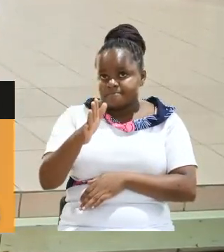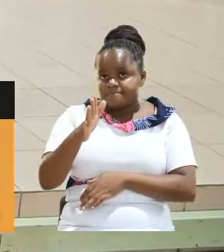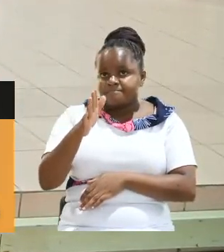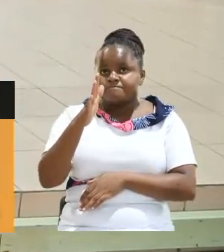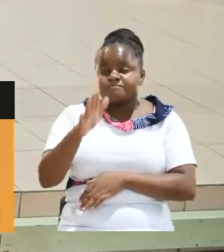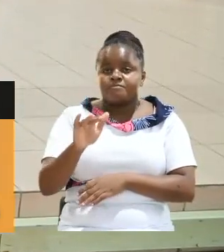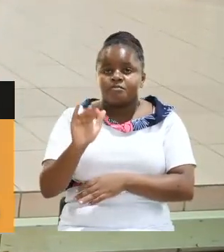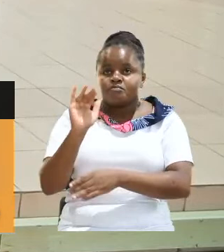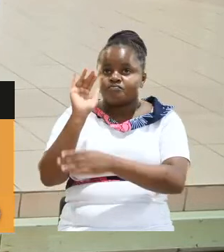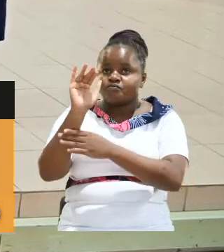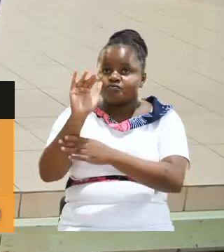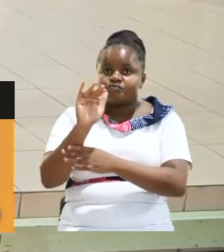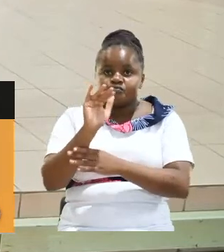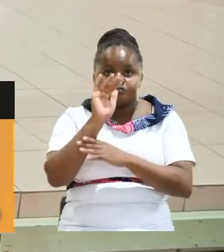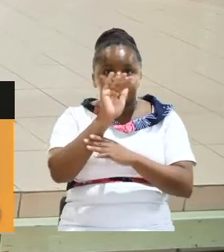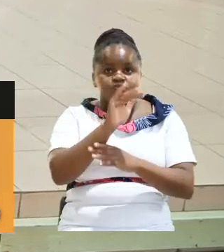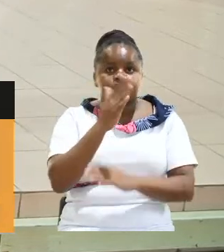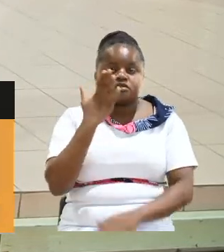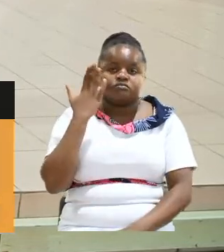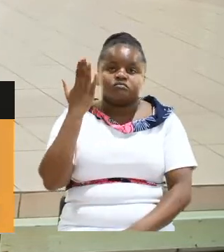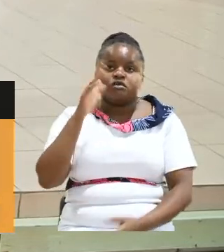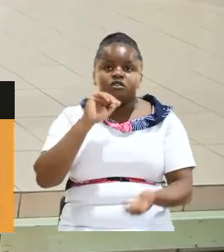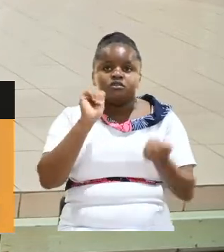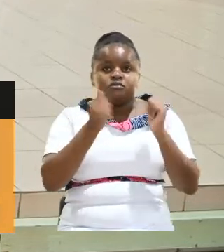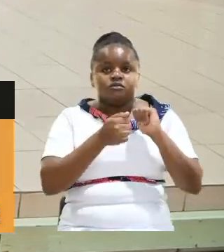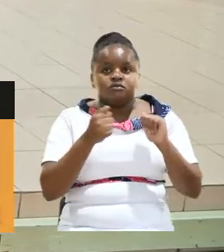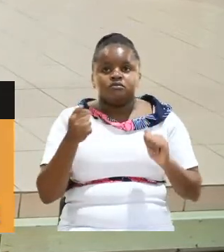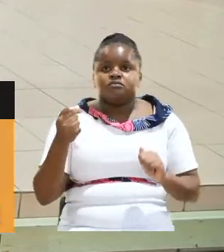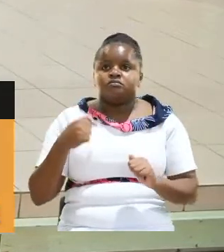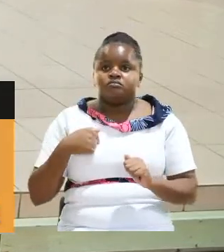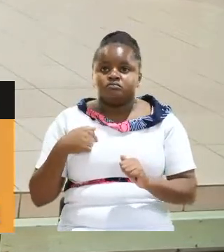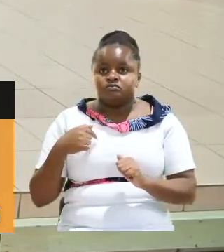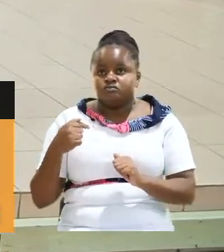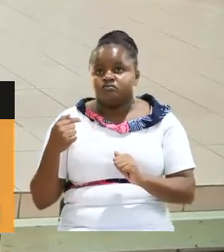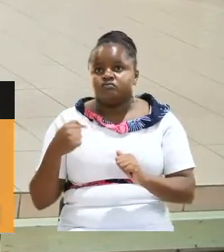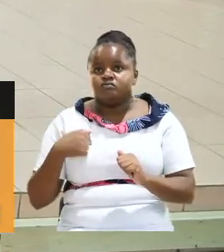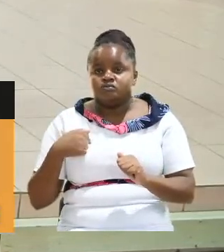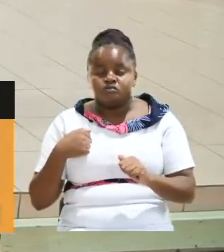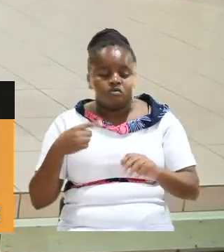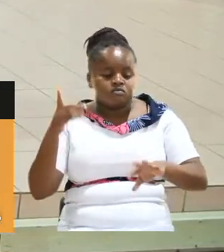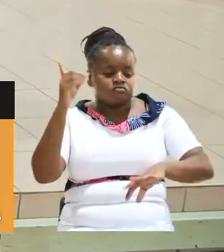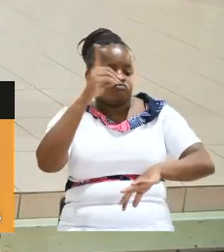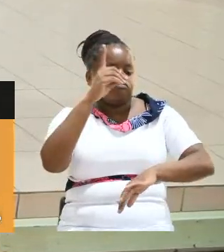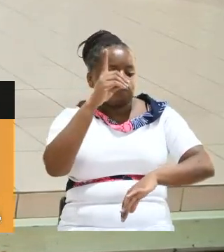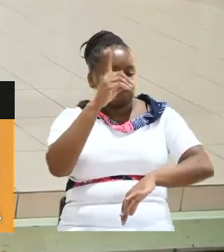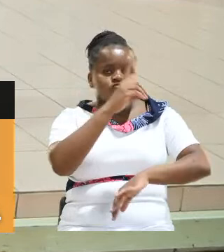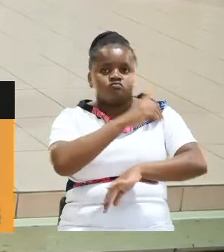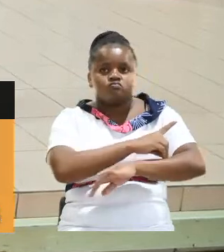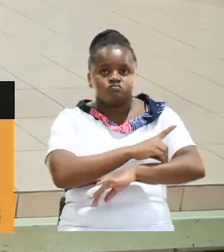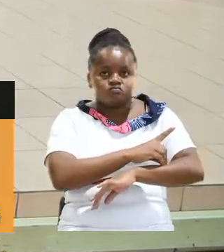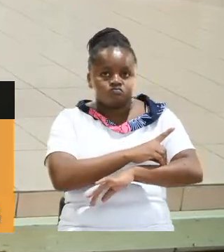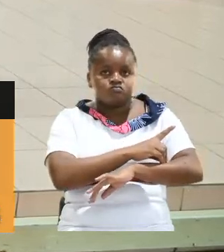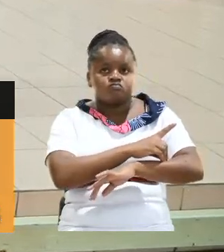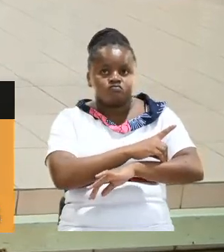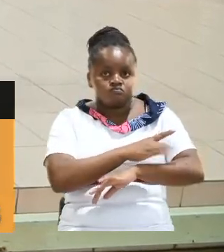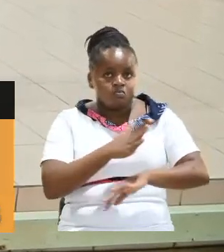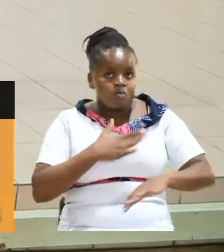Baba, ninaomba nirekebishe. Siku zangu zimefika.